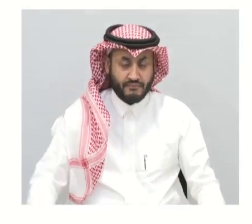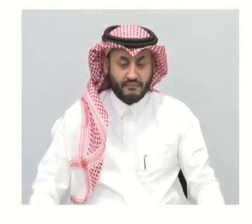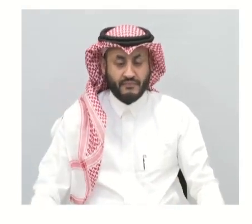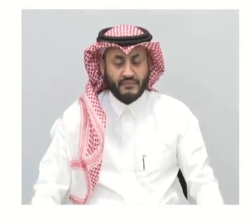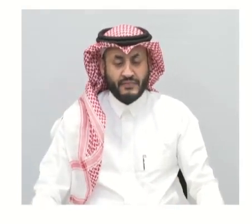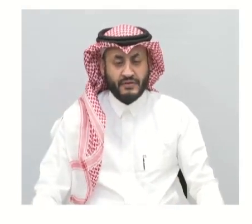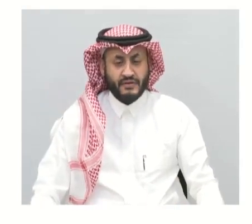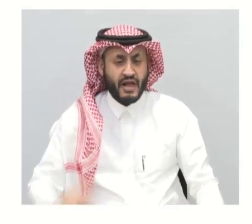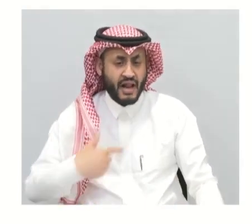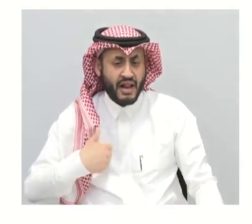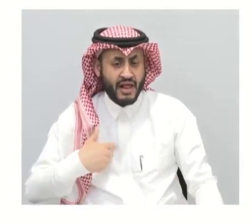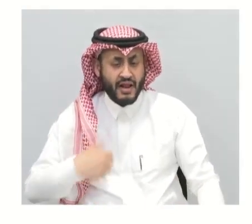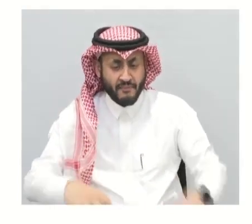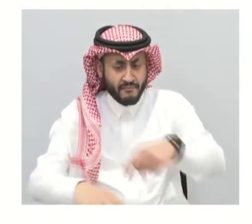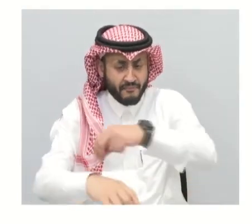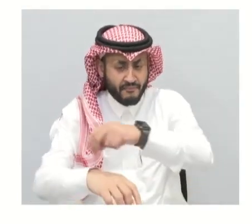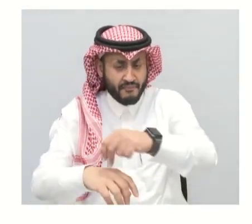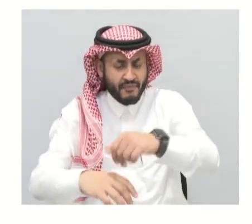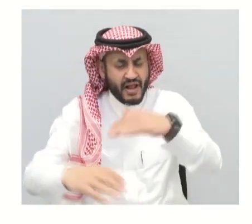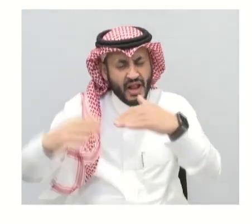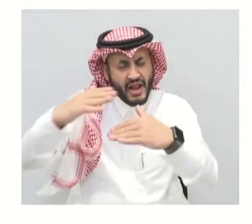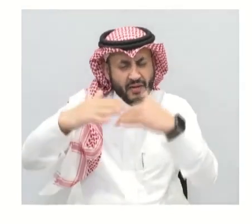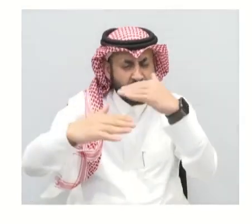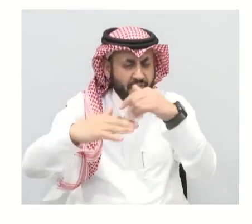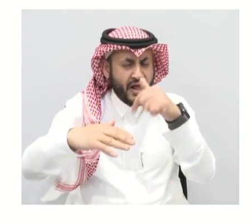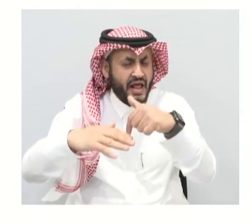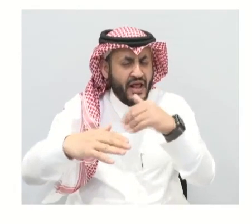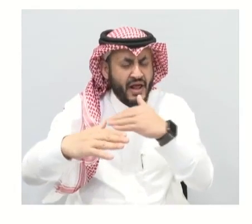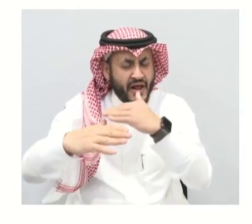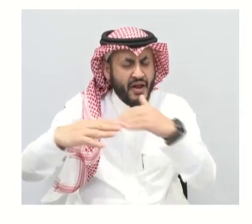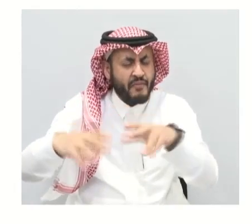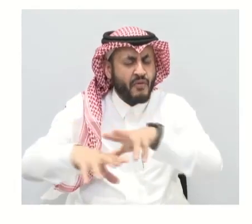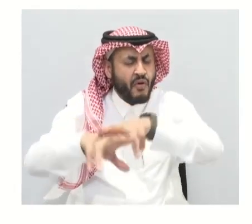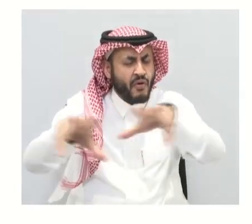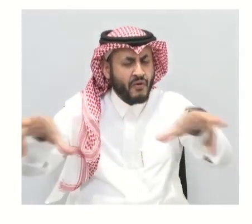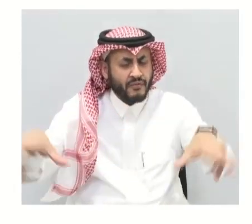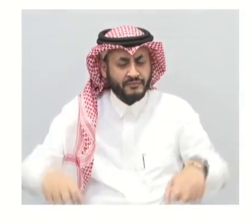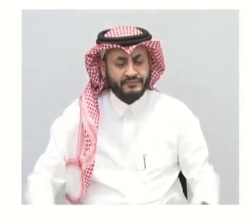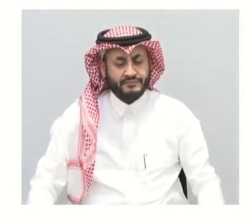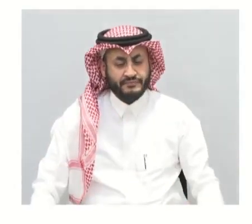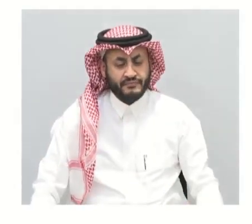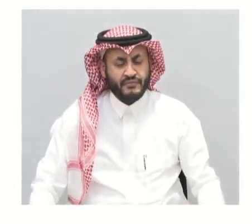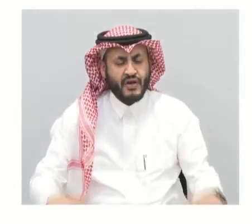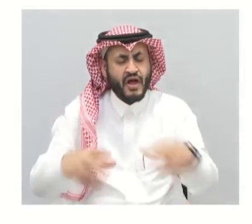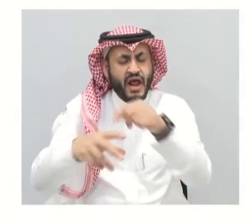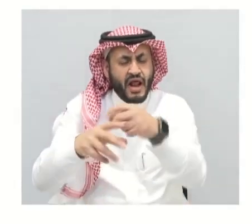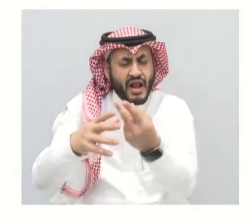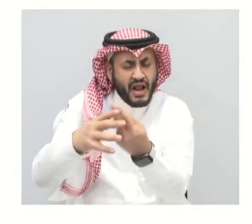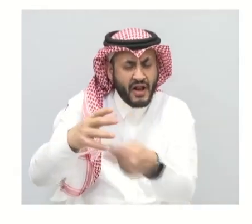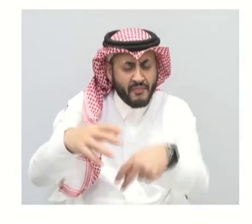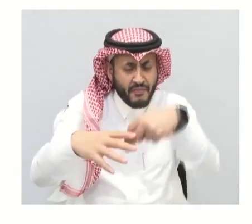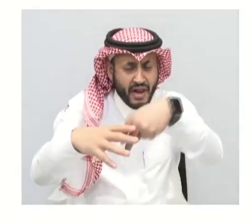تسمى التربه في النطاق الذي توجد في معظم او توجد فيه معظم الجذور